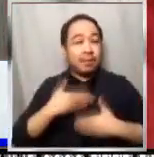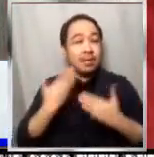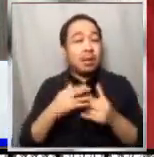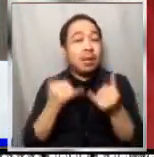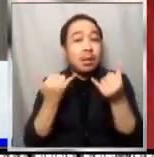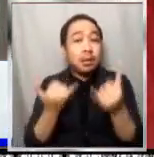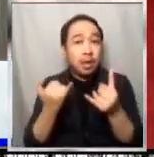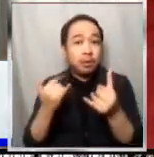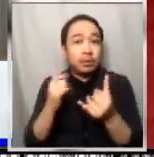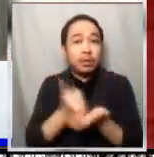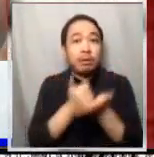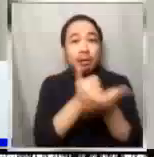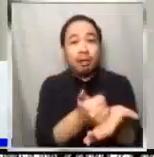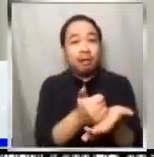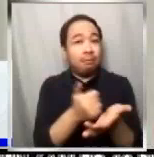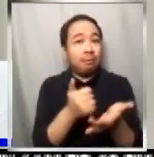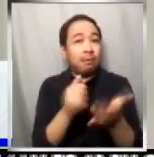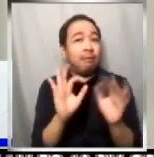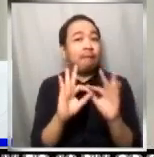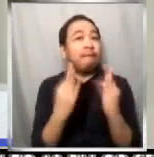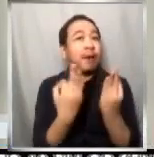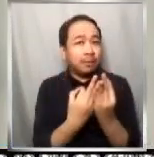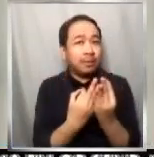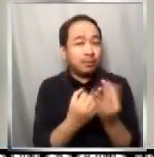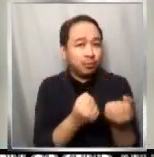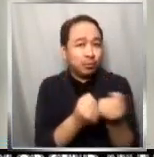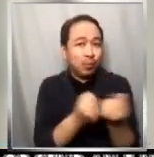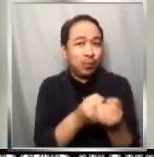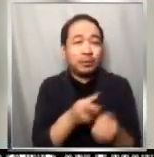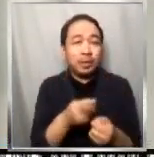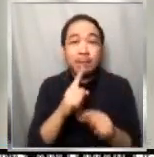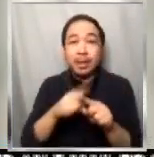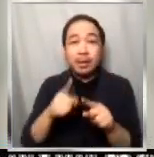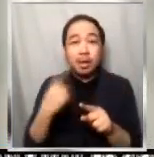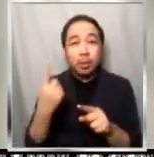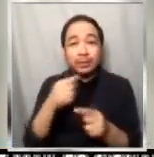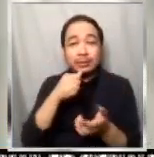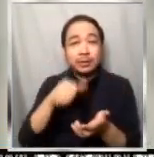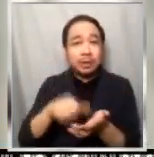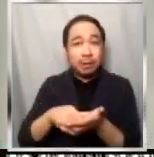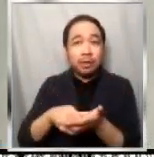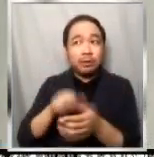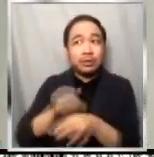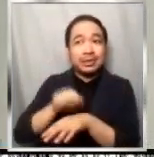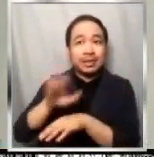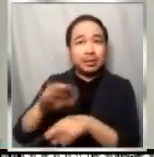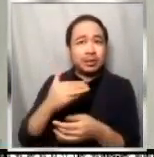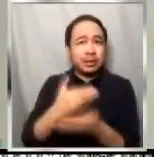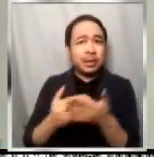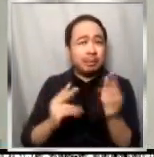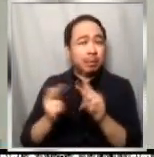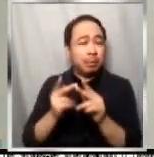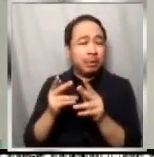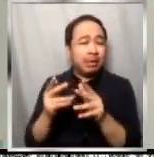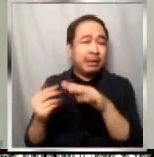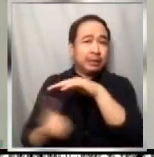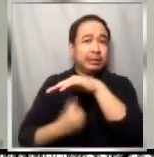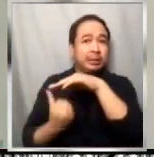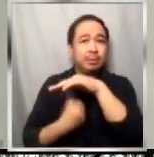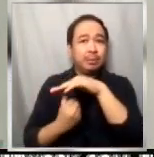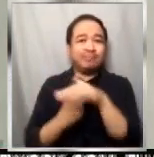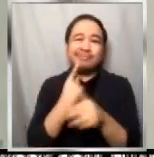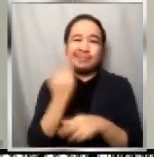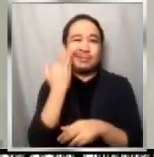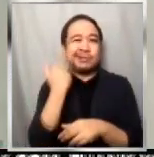sa kustosyo sa bahay. Pero sa sulat na ipinabot sa GMA News ang ilang naiwan pa roon, sinabi nilang kulang ang assistance